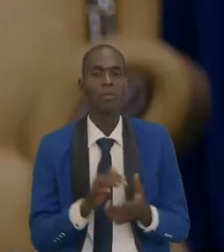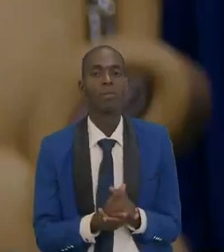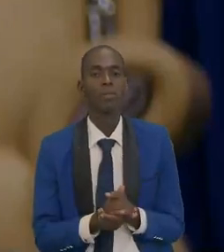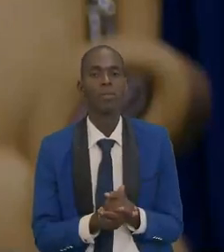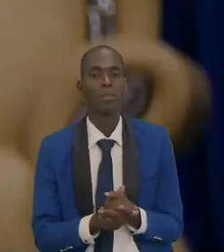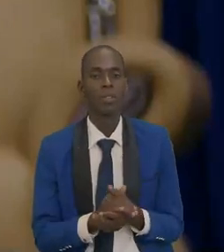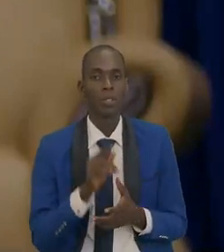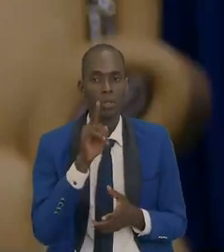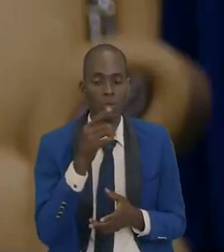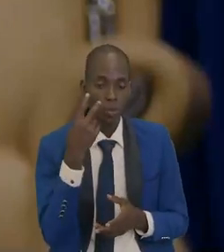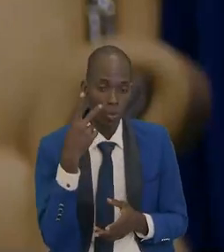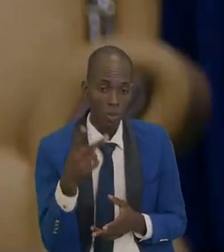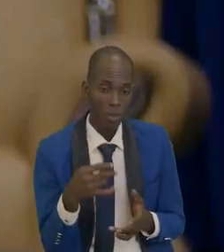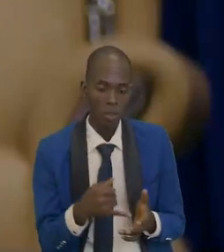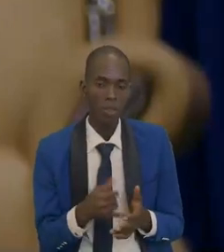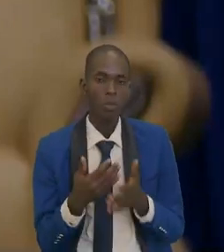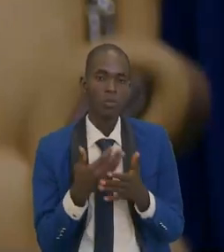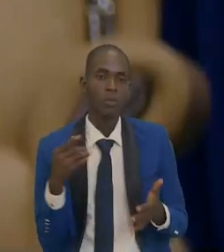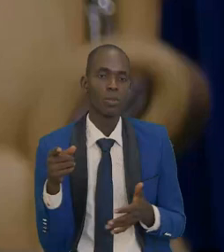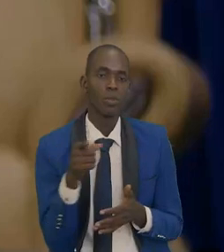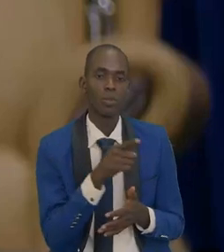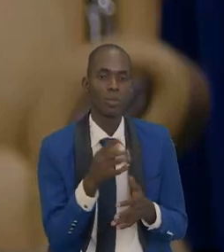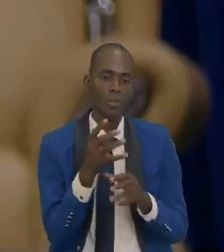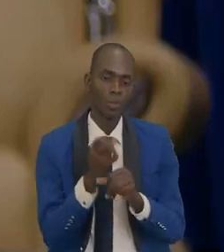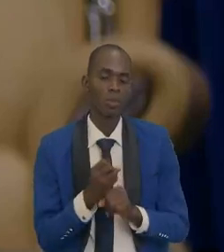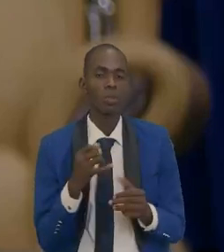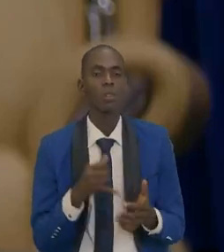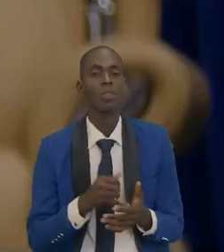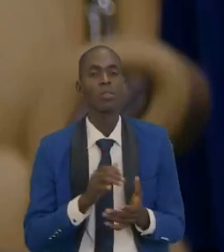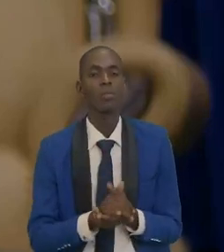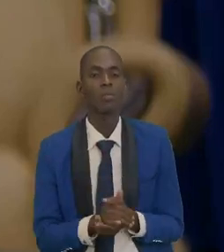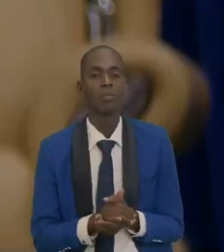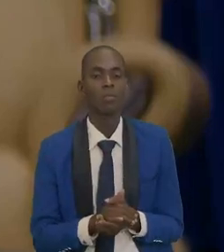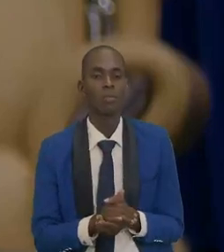Tu le vois avant de le voir.